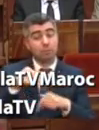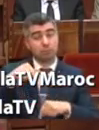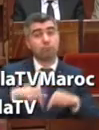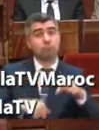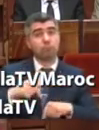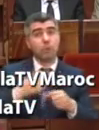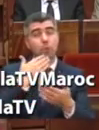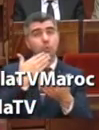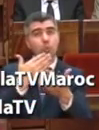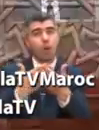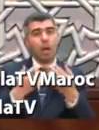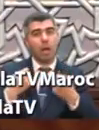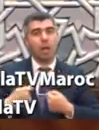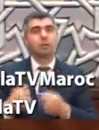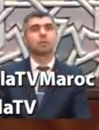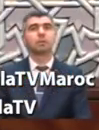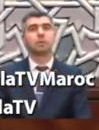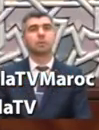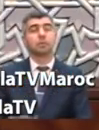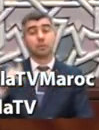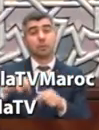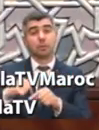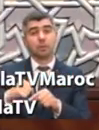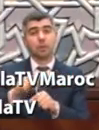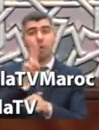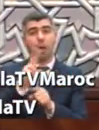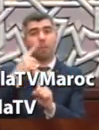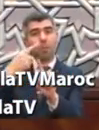الامل. شكرا. تعقيبات اضافيه.